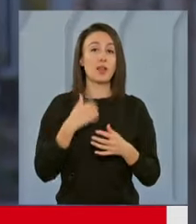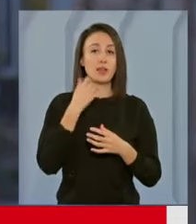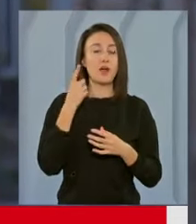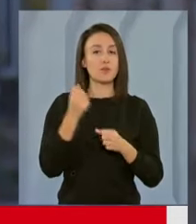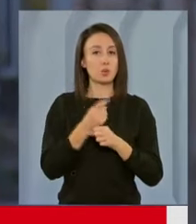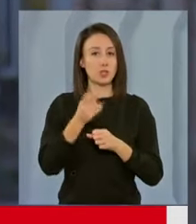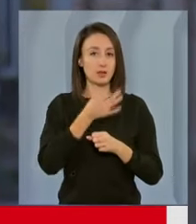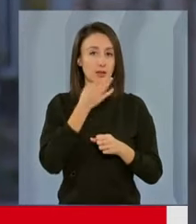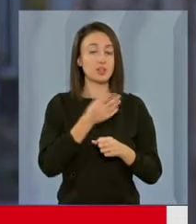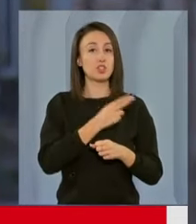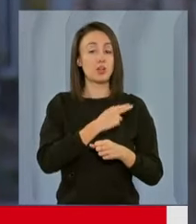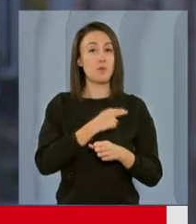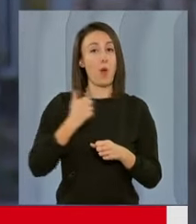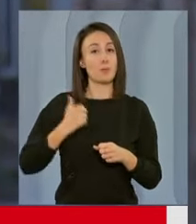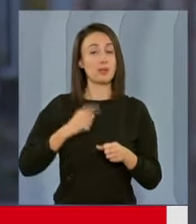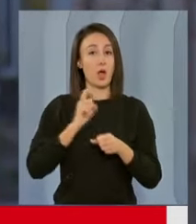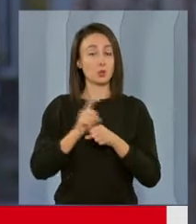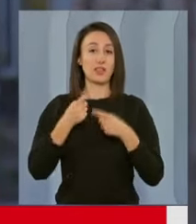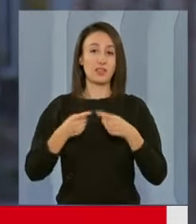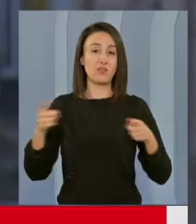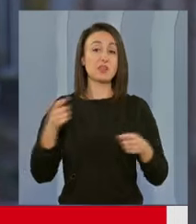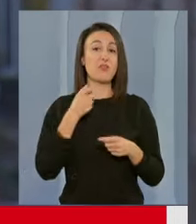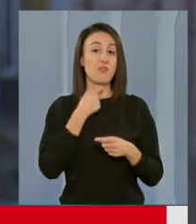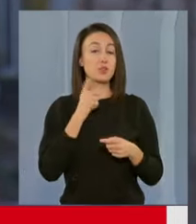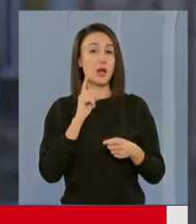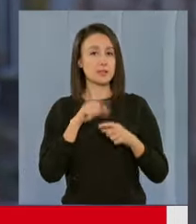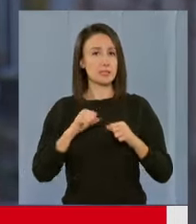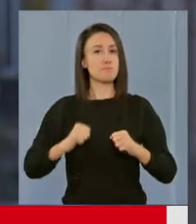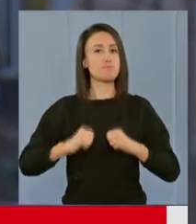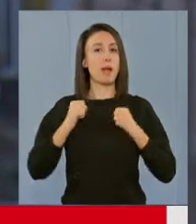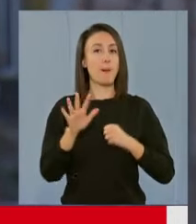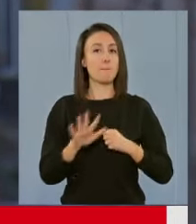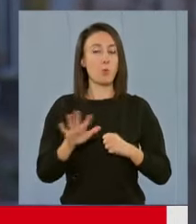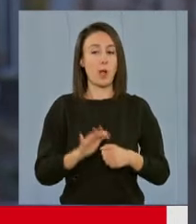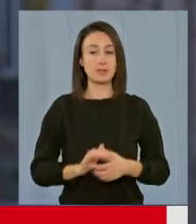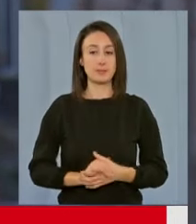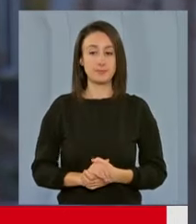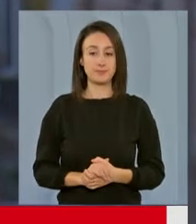făcut aceste declarații, șeful armatei este acuzat de tot mai multe voci că a băgat spaima în populație.